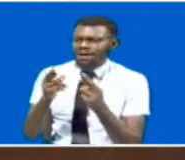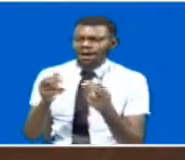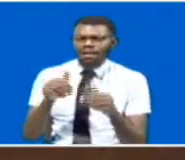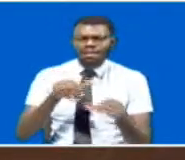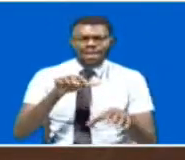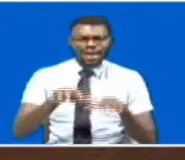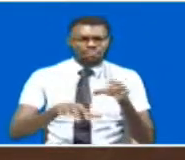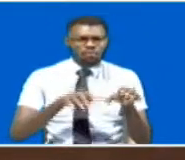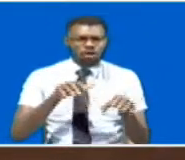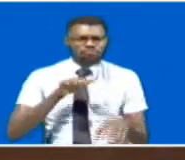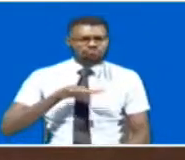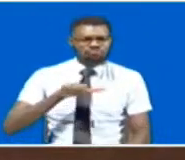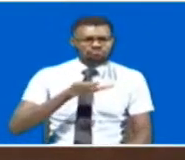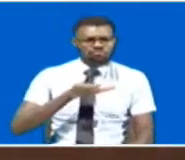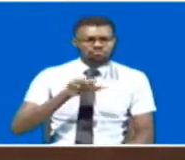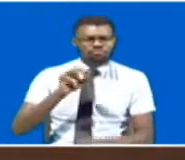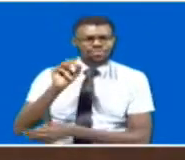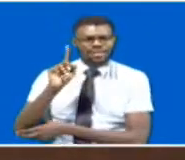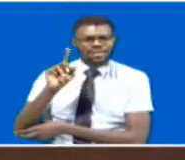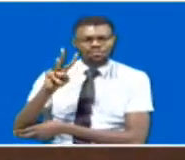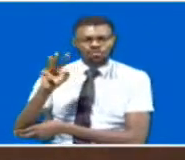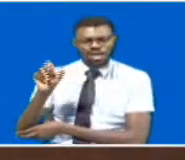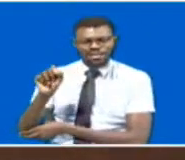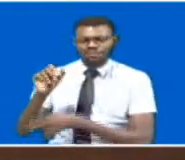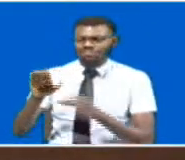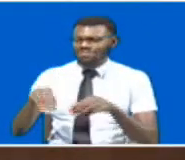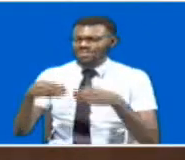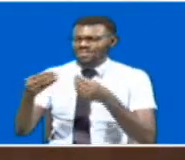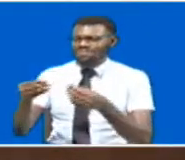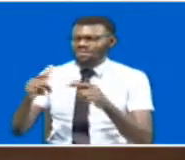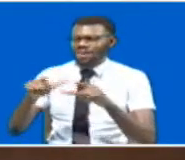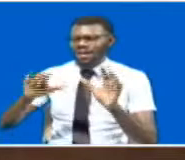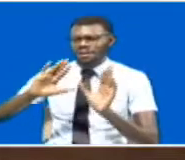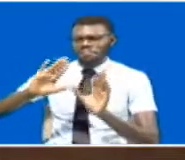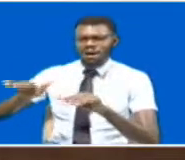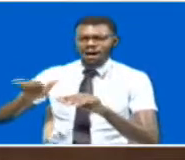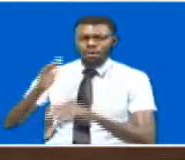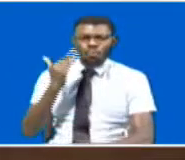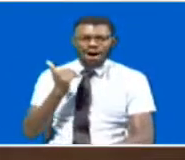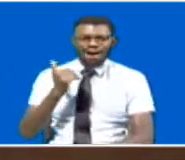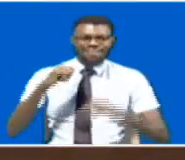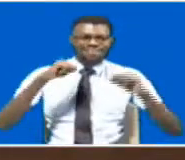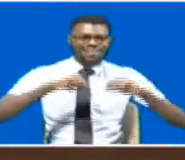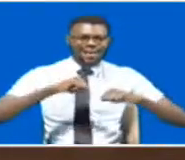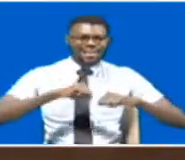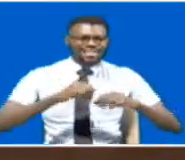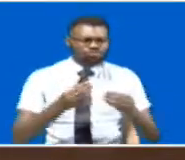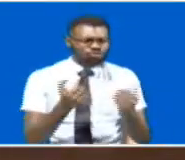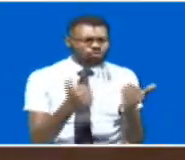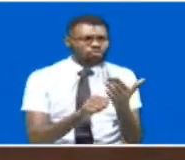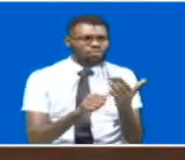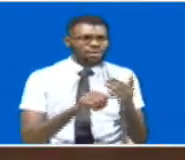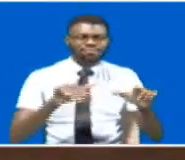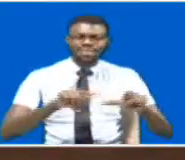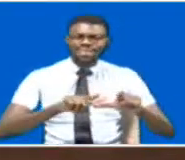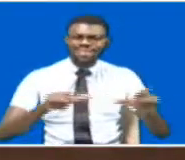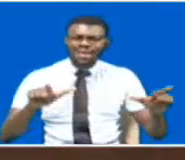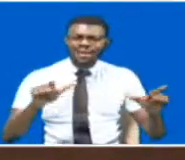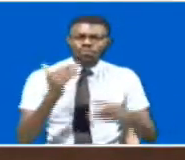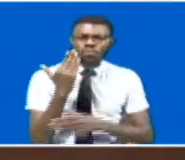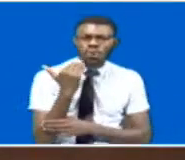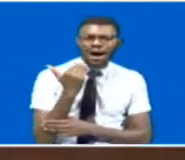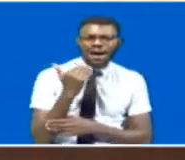wanyamapori KWS kimeregeshewa kupitia masikizano mbadala ya utatuzi wa migogoro ADR, ambayo